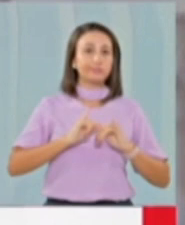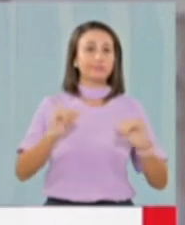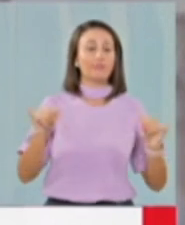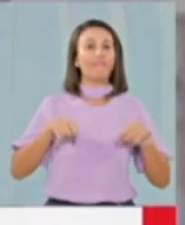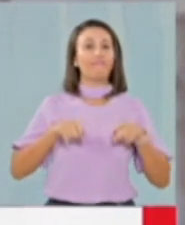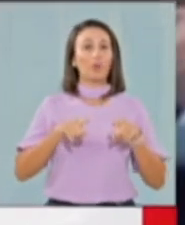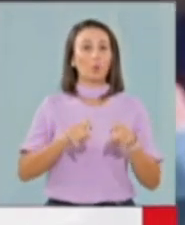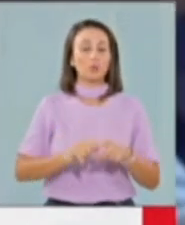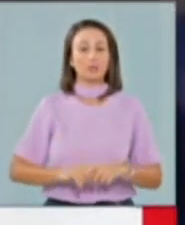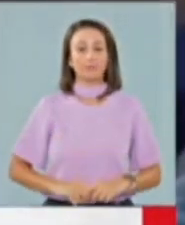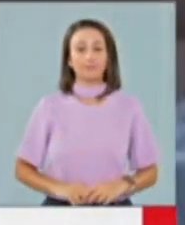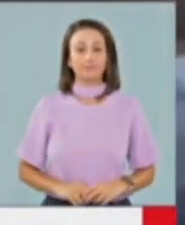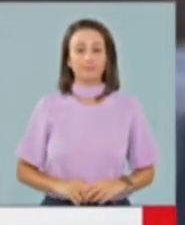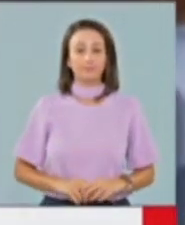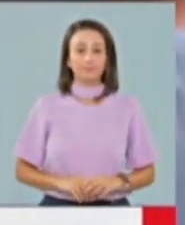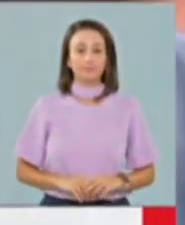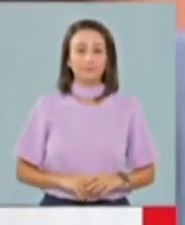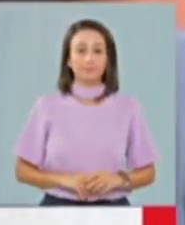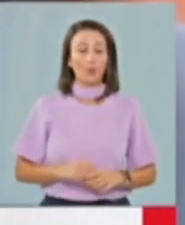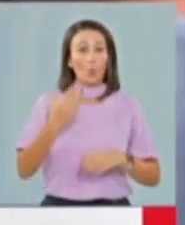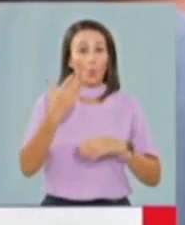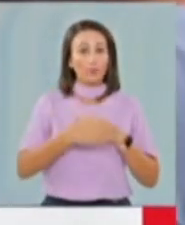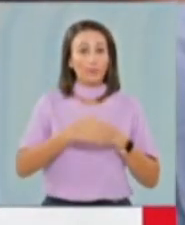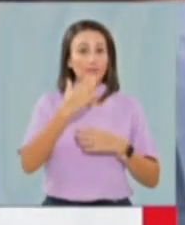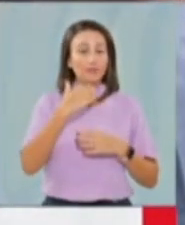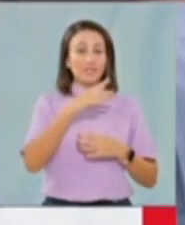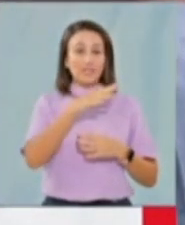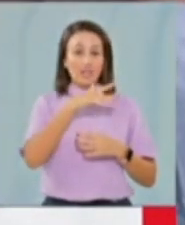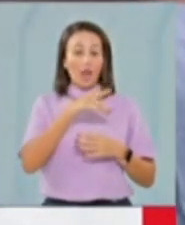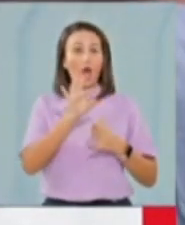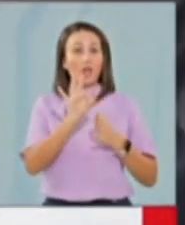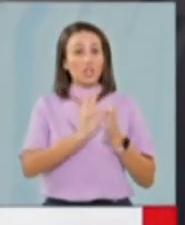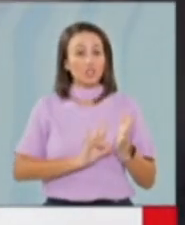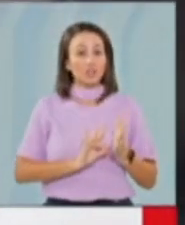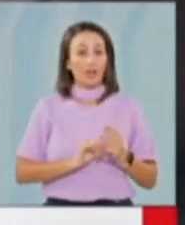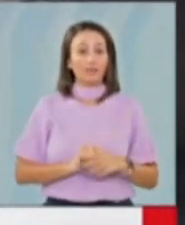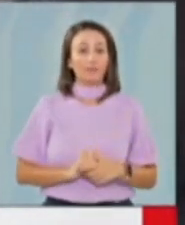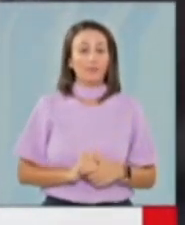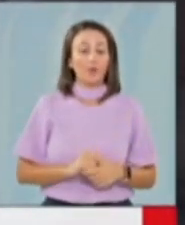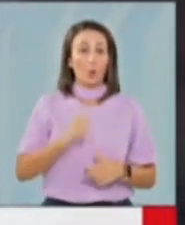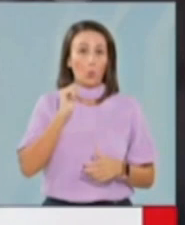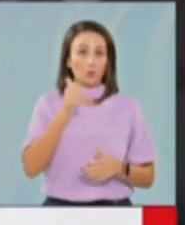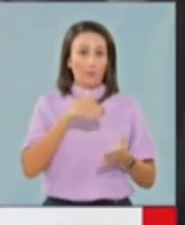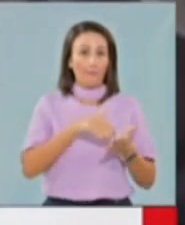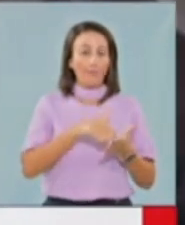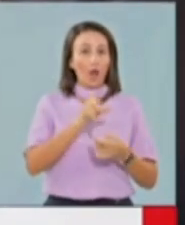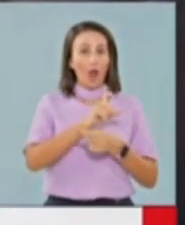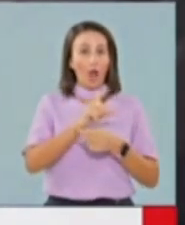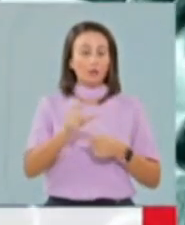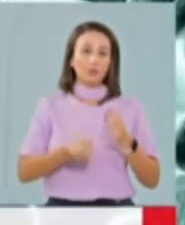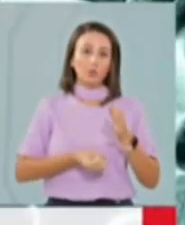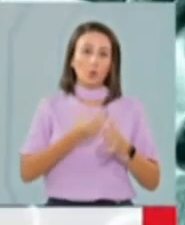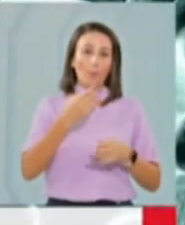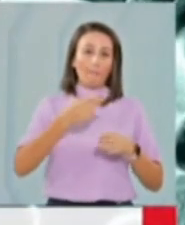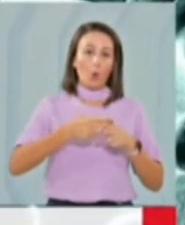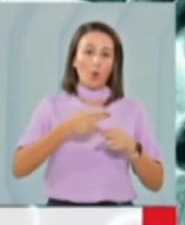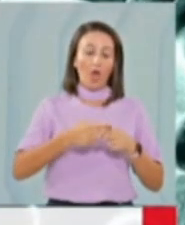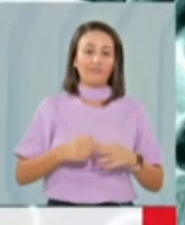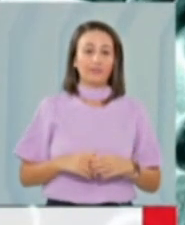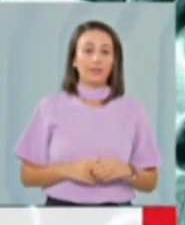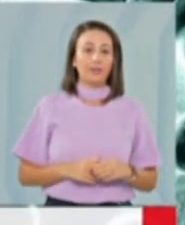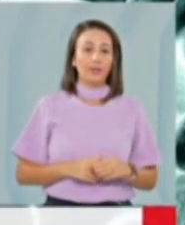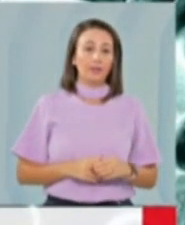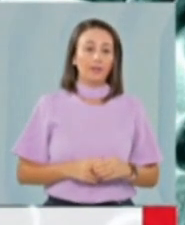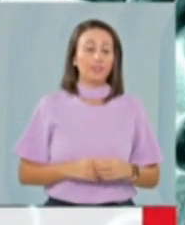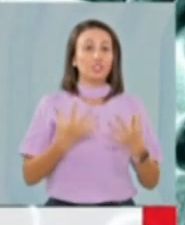solului în ultimele zile israelul a înregistrat aproximativ 11.000 de cazuri noi de infectare cu copii de 11